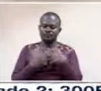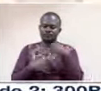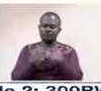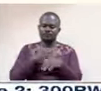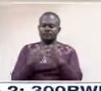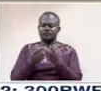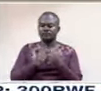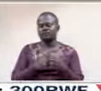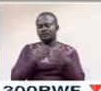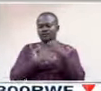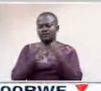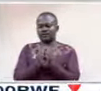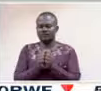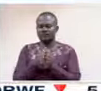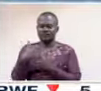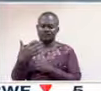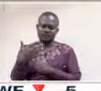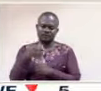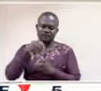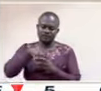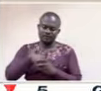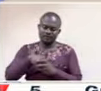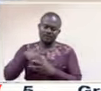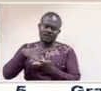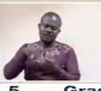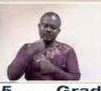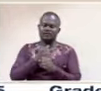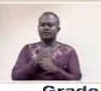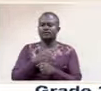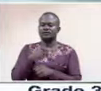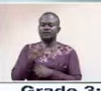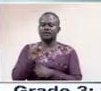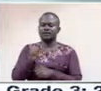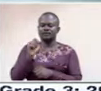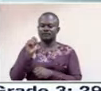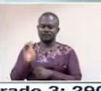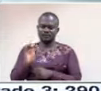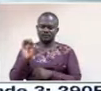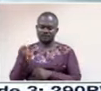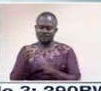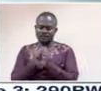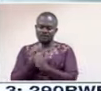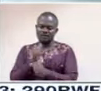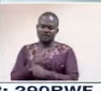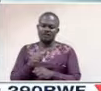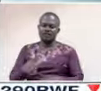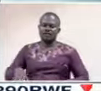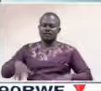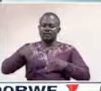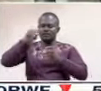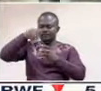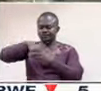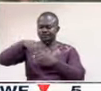habarurwa inganda 10 zikora mu mpapuro ibyo gupfunyikamo, izikora ibya plastike byo gupfunyikamo 3 n'urukora imifuka yo